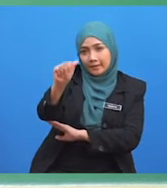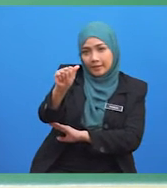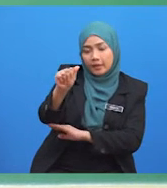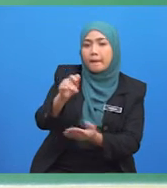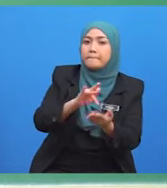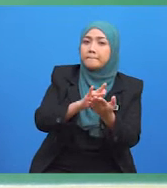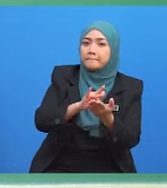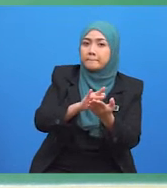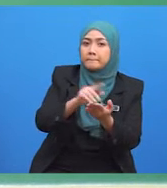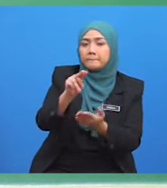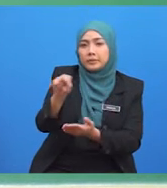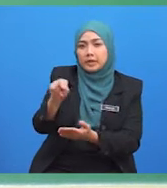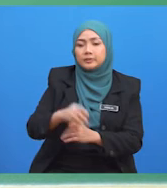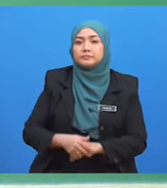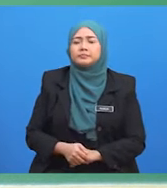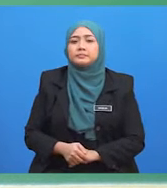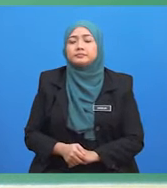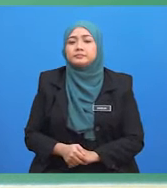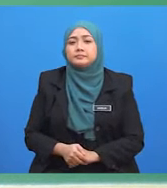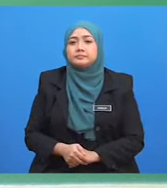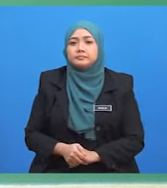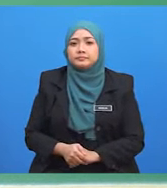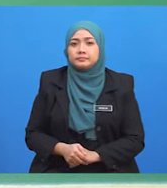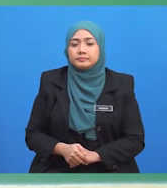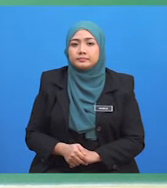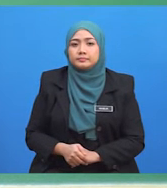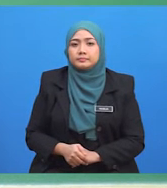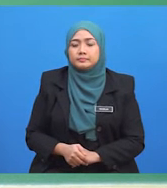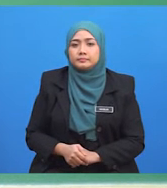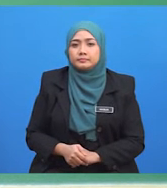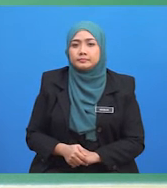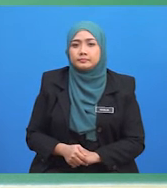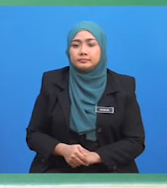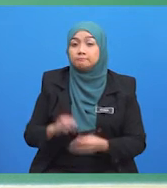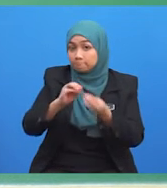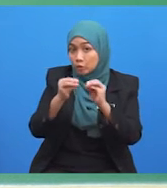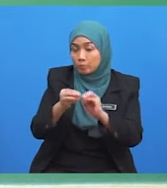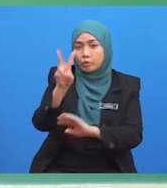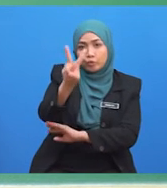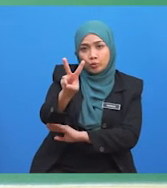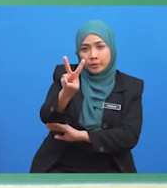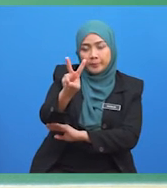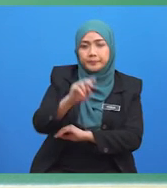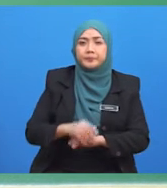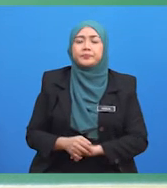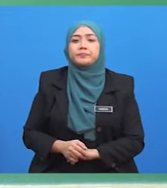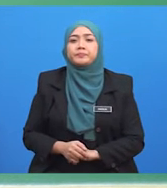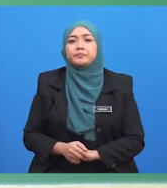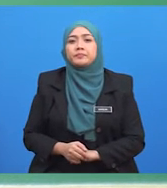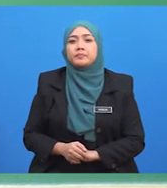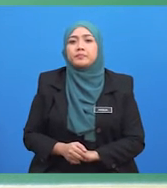Perubatan. Syabas kepada yang menjawab dengan betul. Soalan kedua